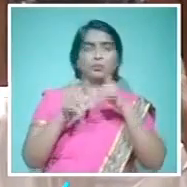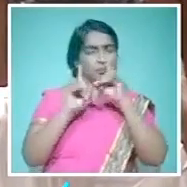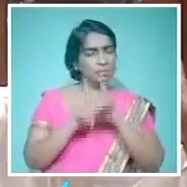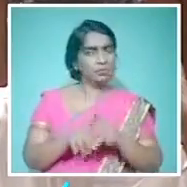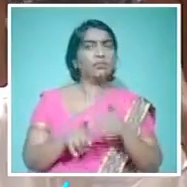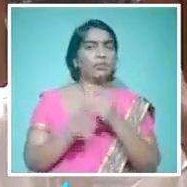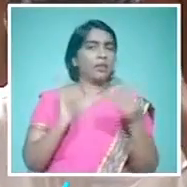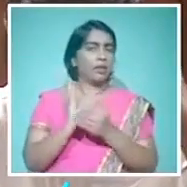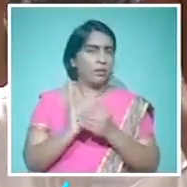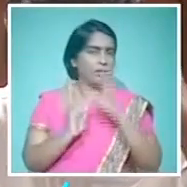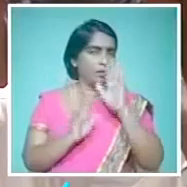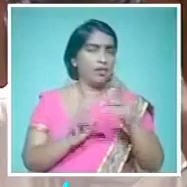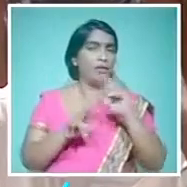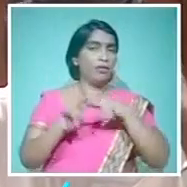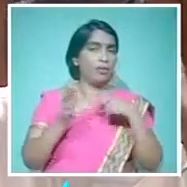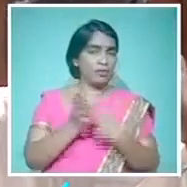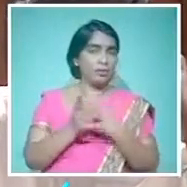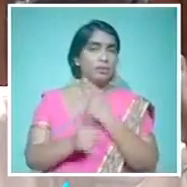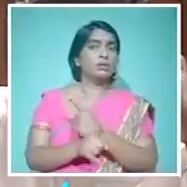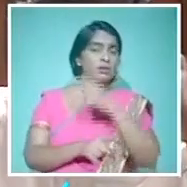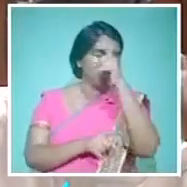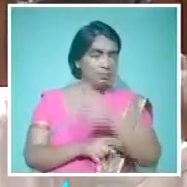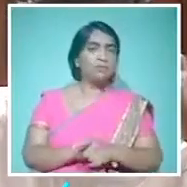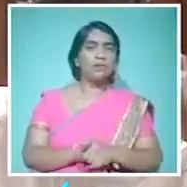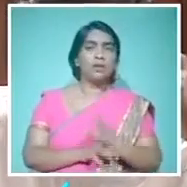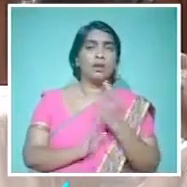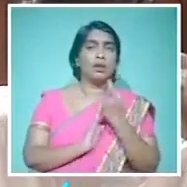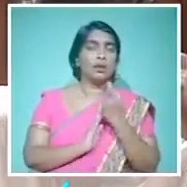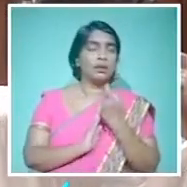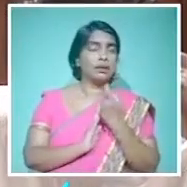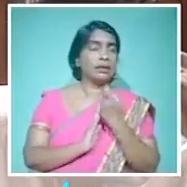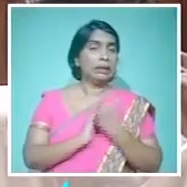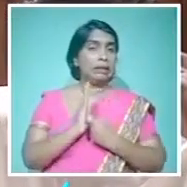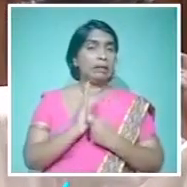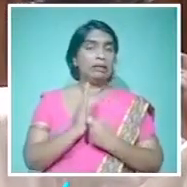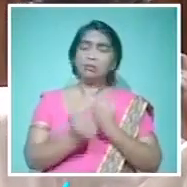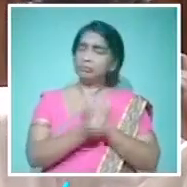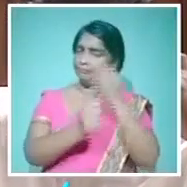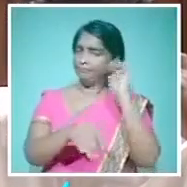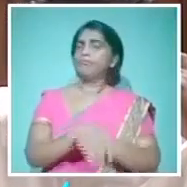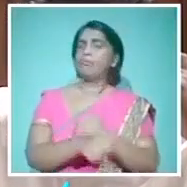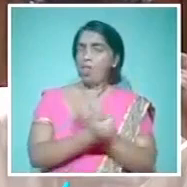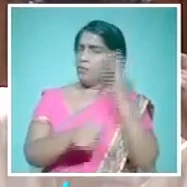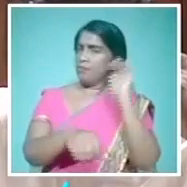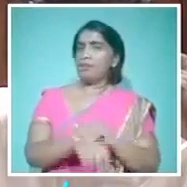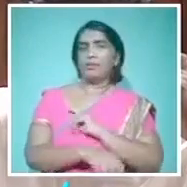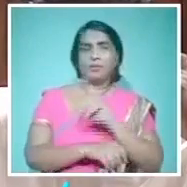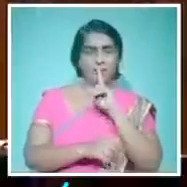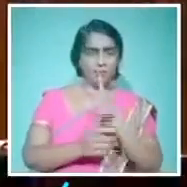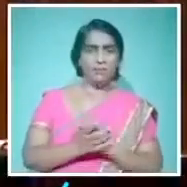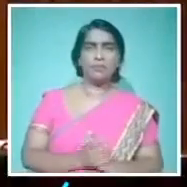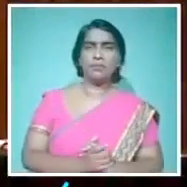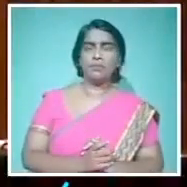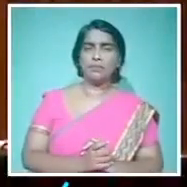අත කරදර කරපු මේ මහාචාර්ය ආචාර්ය සමහරට එයා නීති අත නීතියෙන් අත්අඩංගුවට ගන්න කියලා මම ඔබතුමාගෙන් තමයි ගෞරවයෙන්